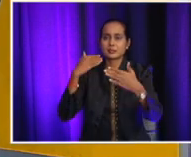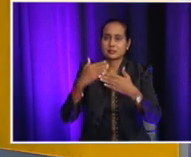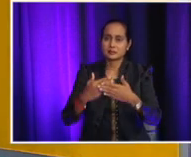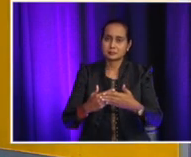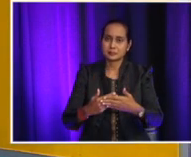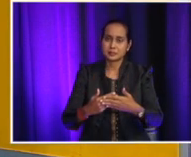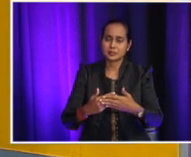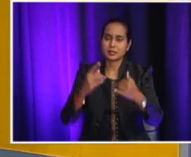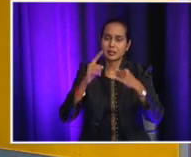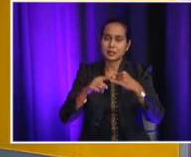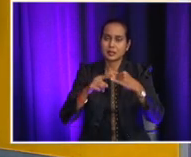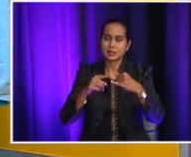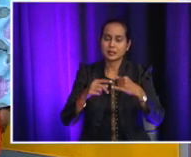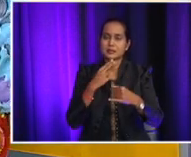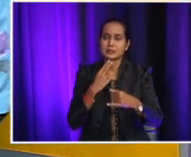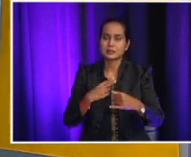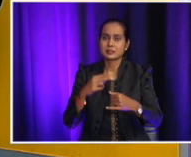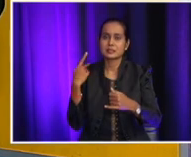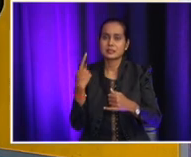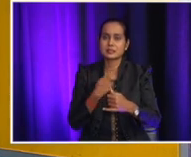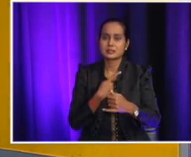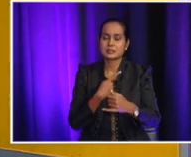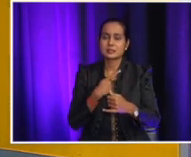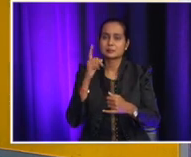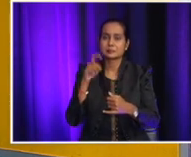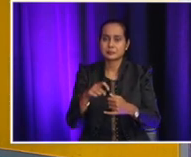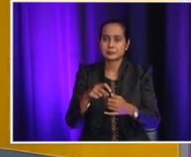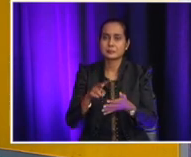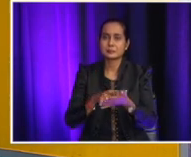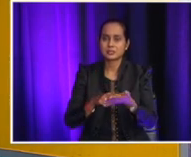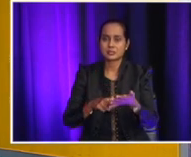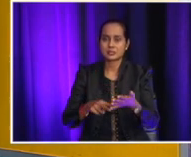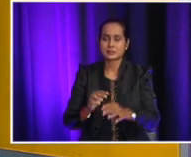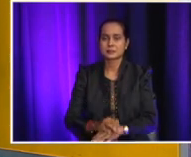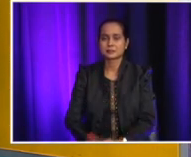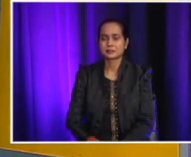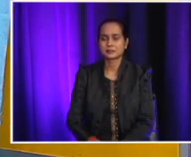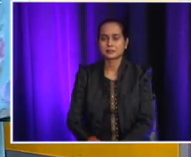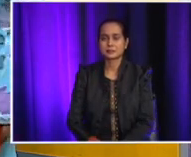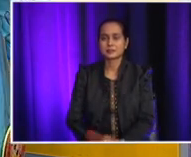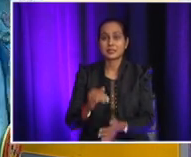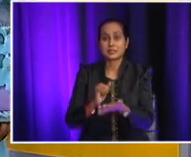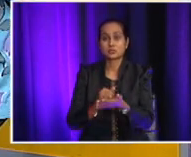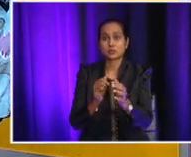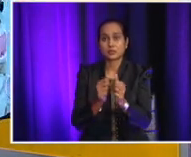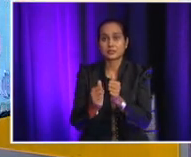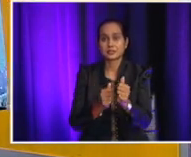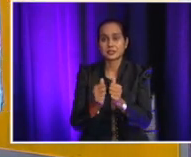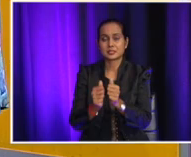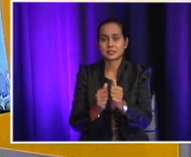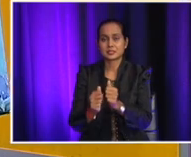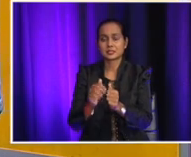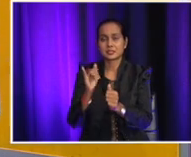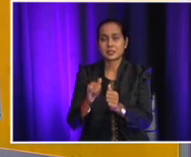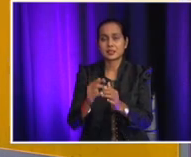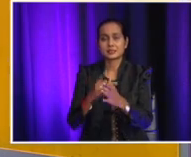kita Jadi itulah ya yang